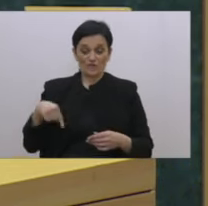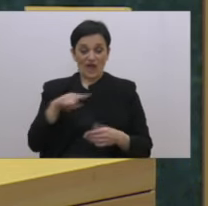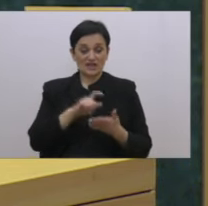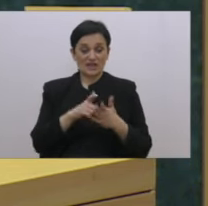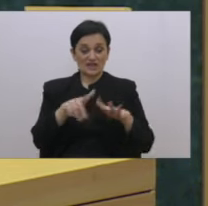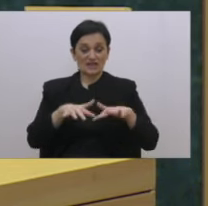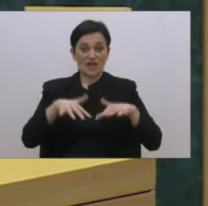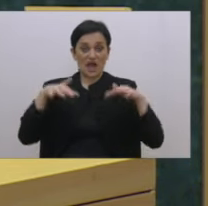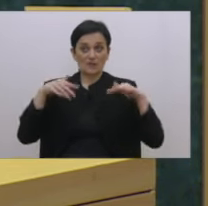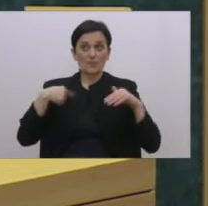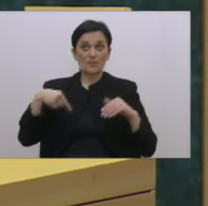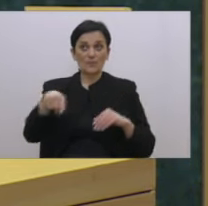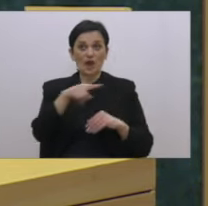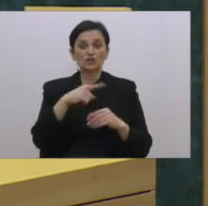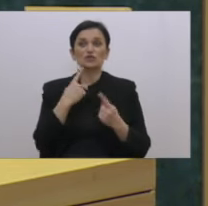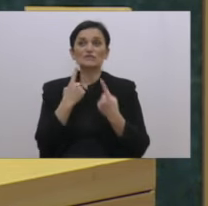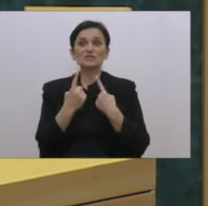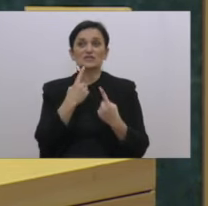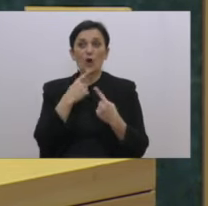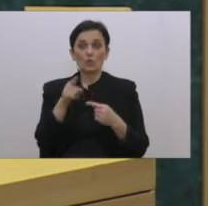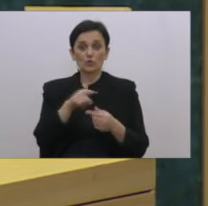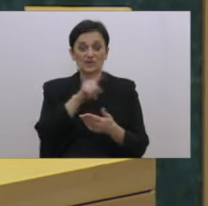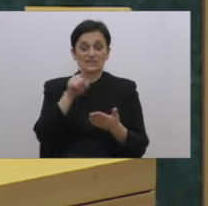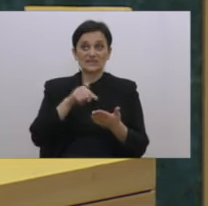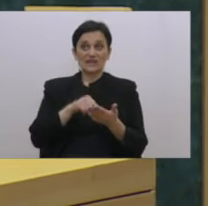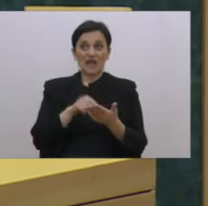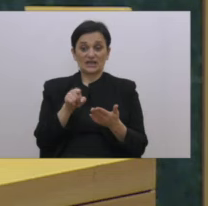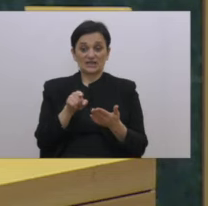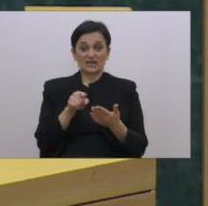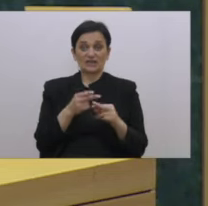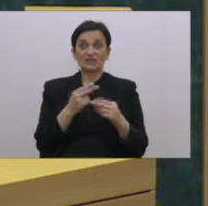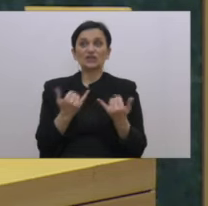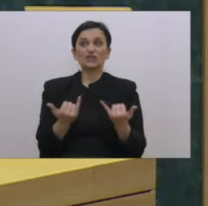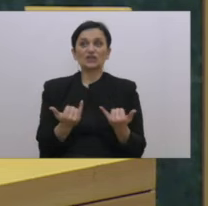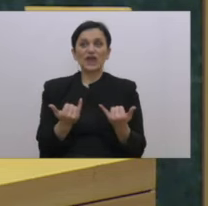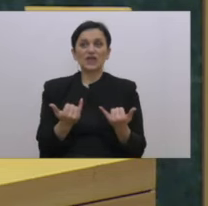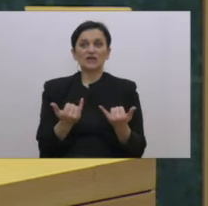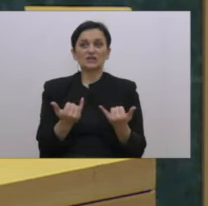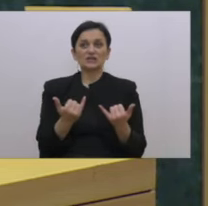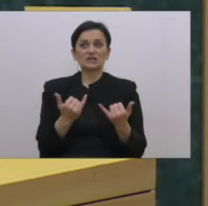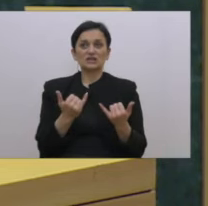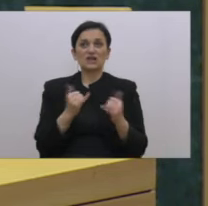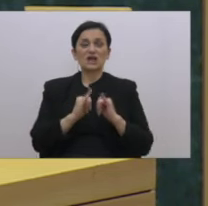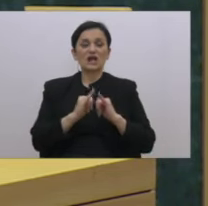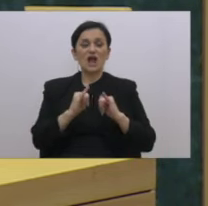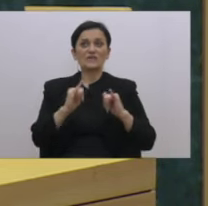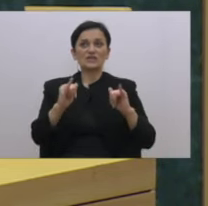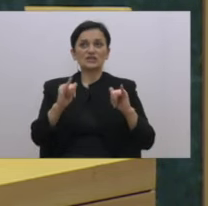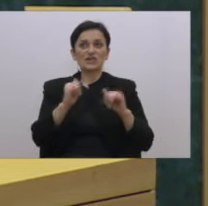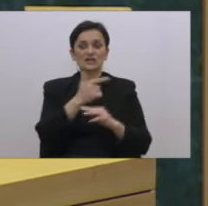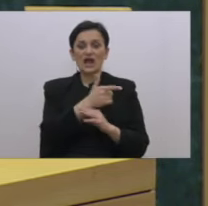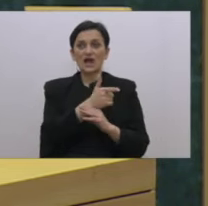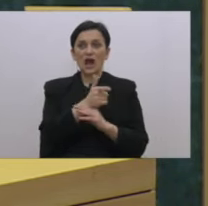დარბაში საუბრობთ ამ საკითხზე. დღეს გავრცელდა